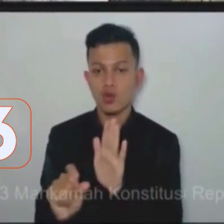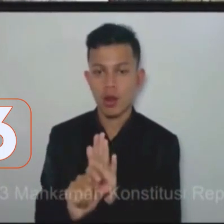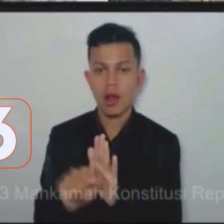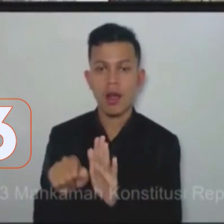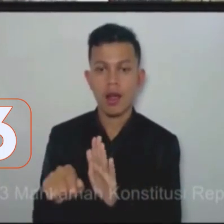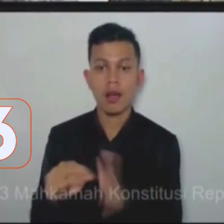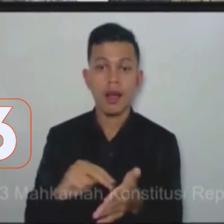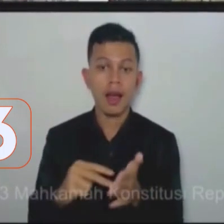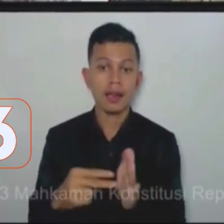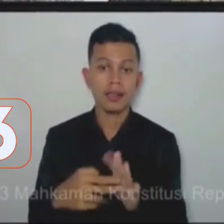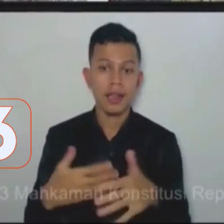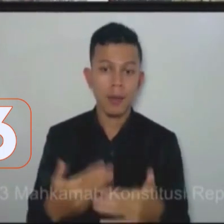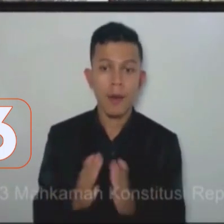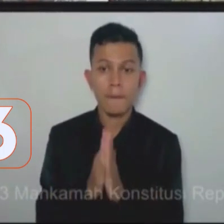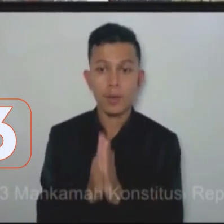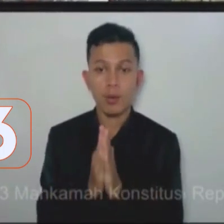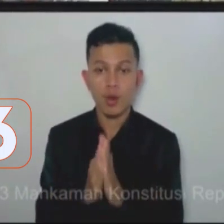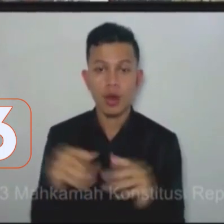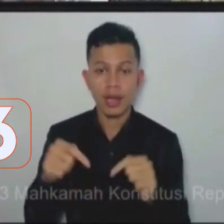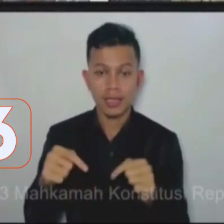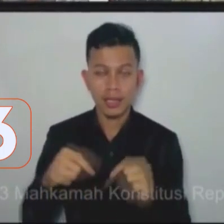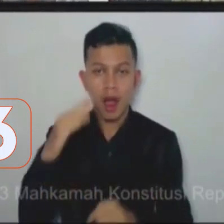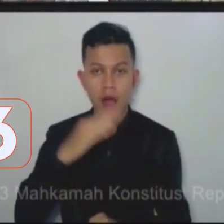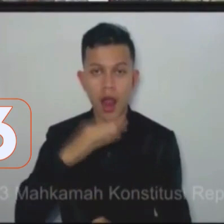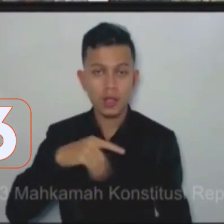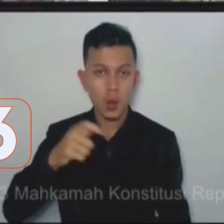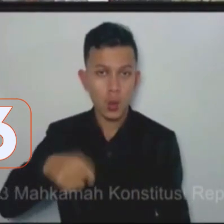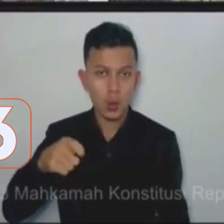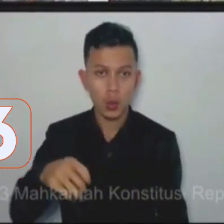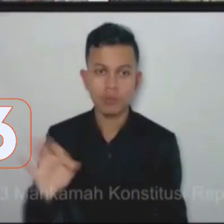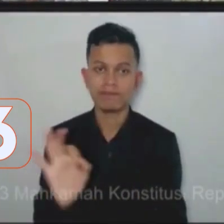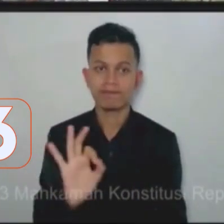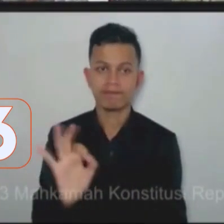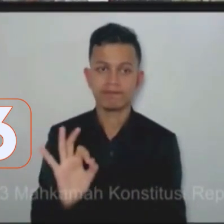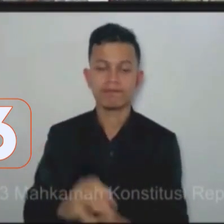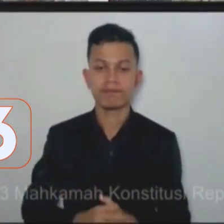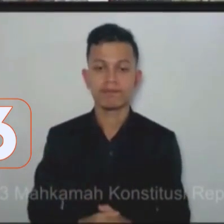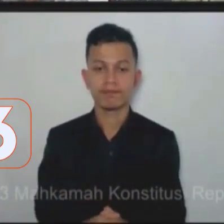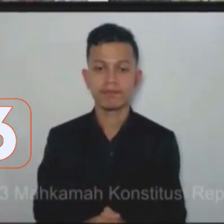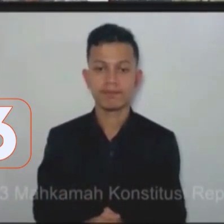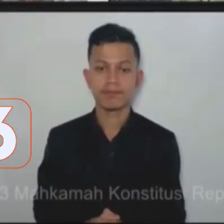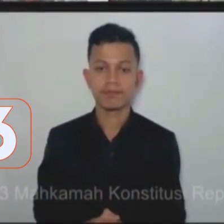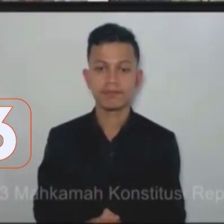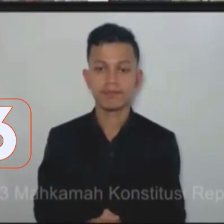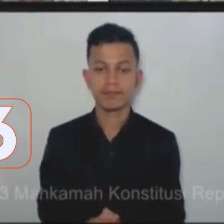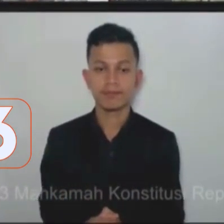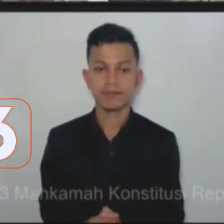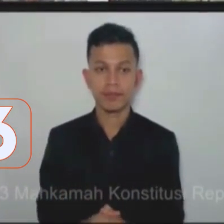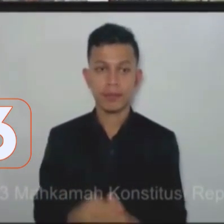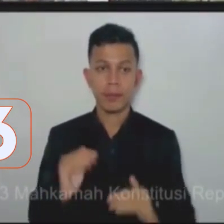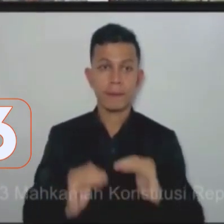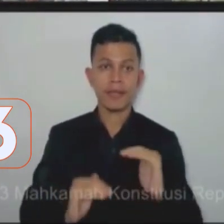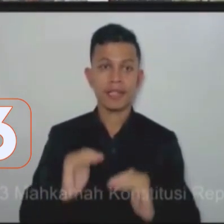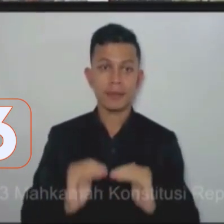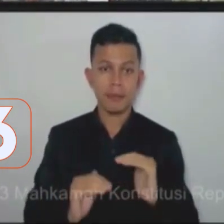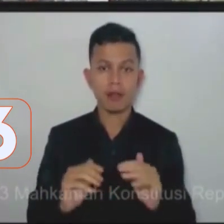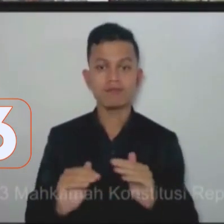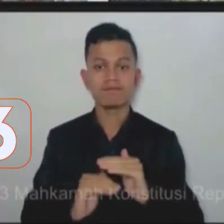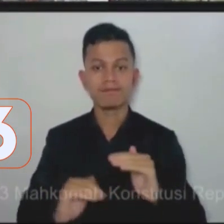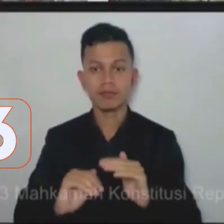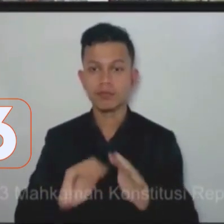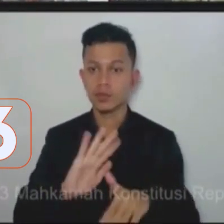karena itu, dalil permohonan aku adalah tidak beralasan menurut hukum. Menimbang bahwa berdasarkan